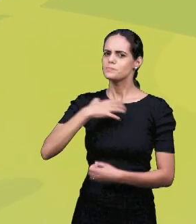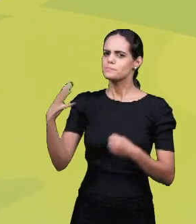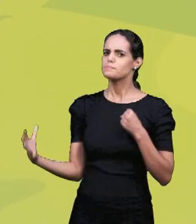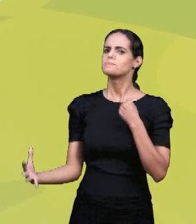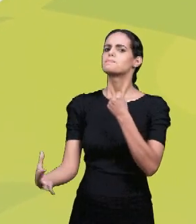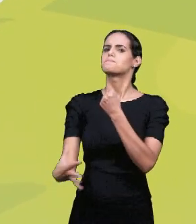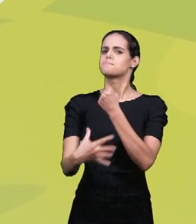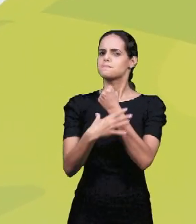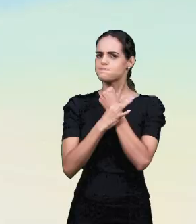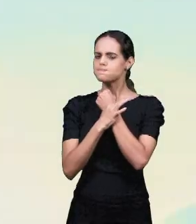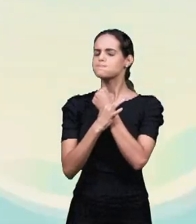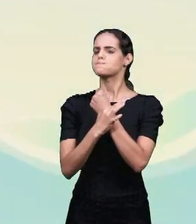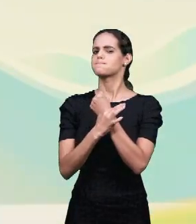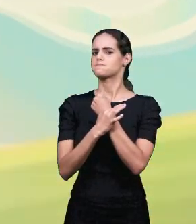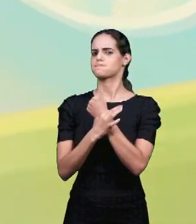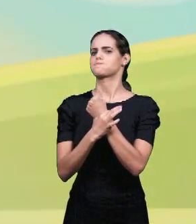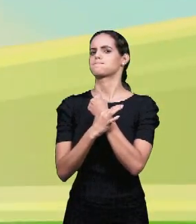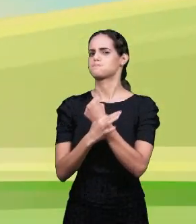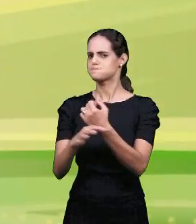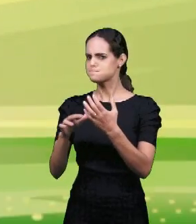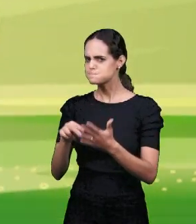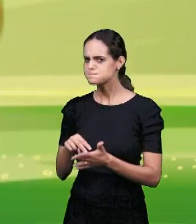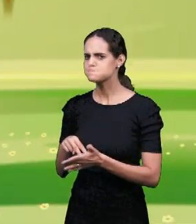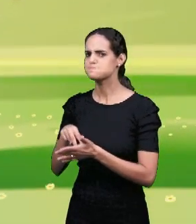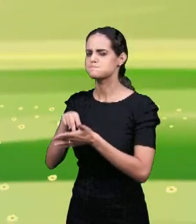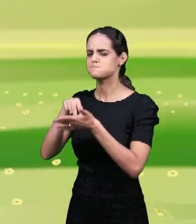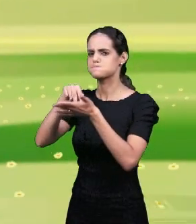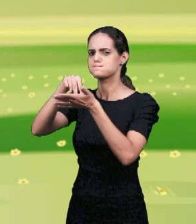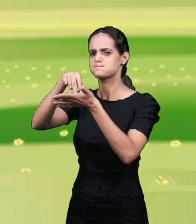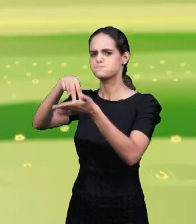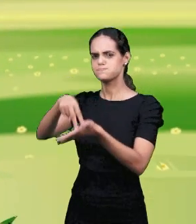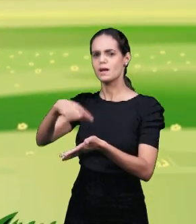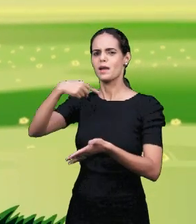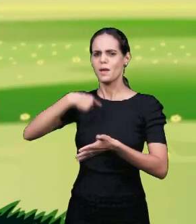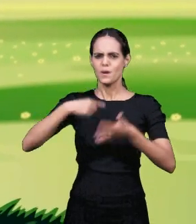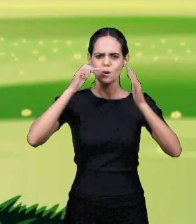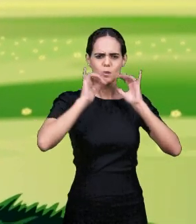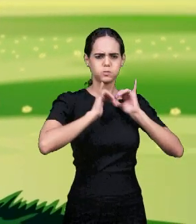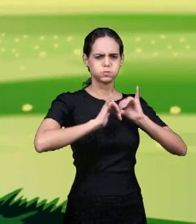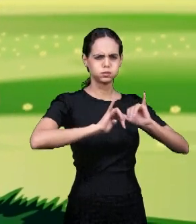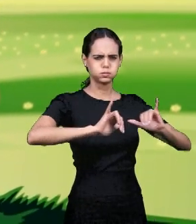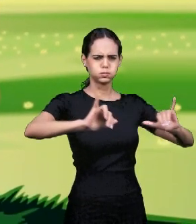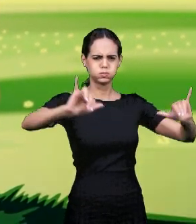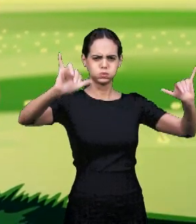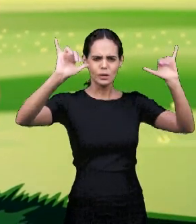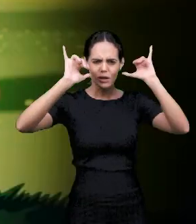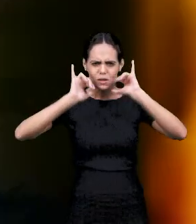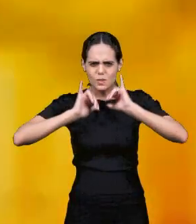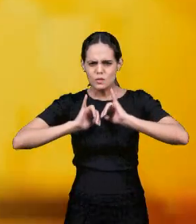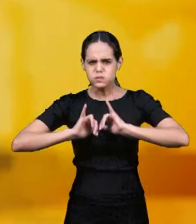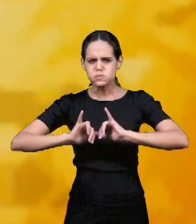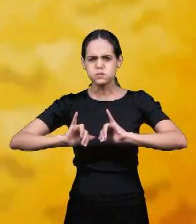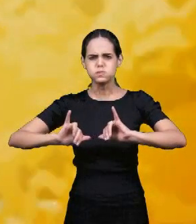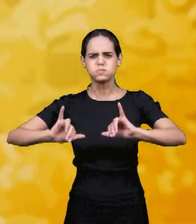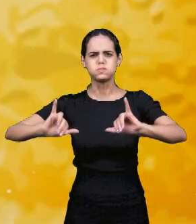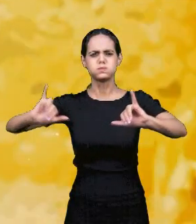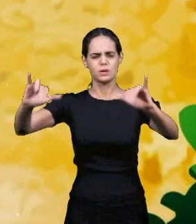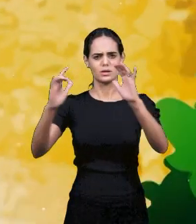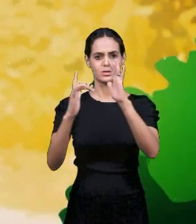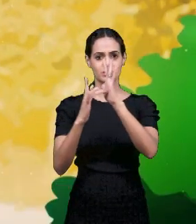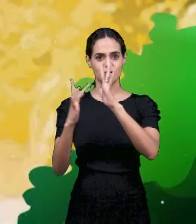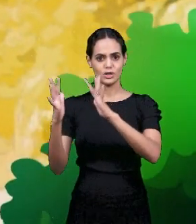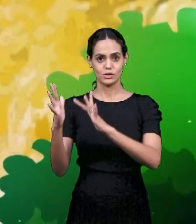estou seguro. Quero proclamar em alta voz: